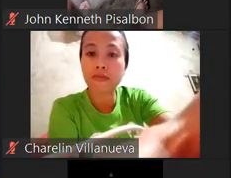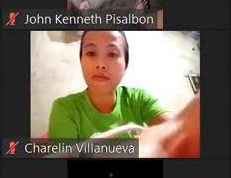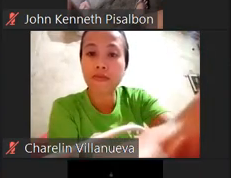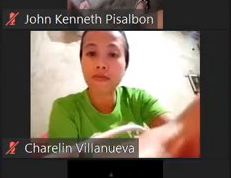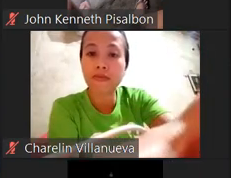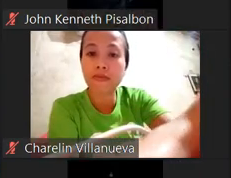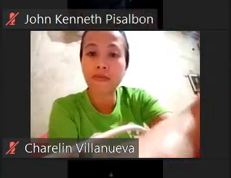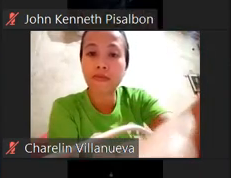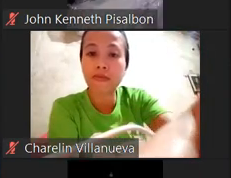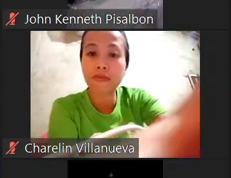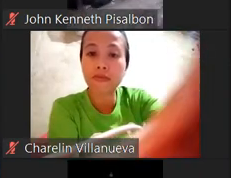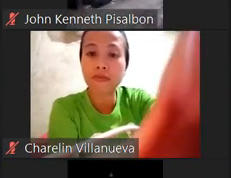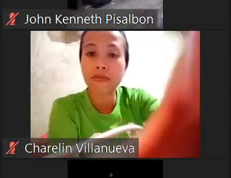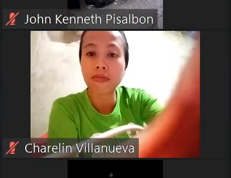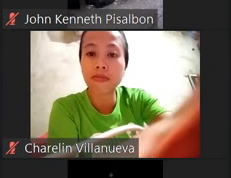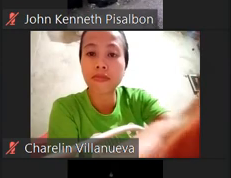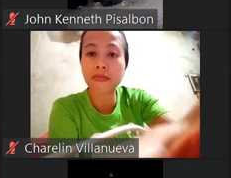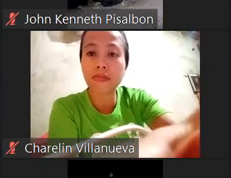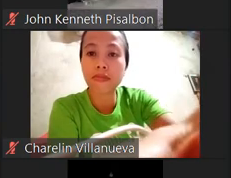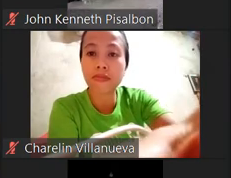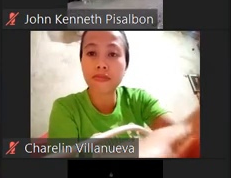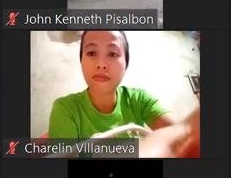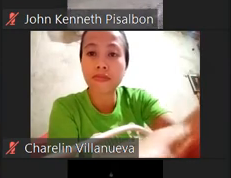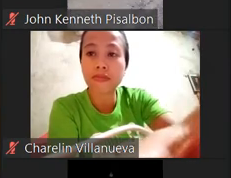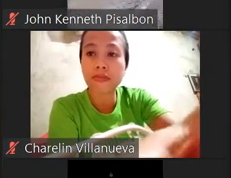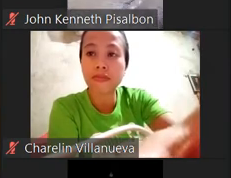Yes, ma'am. Yes.